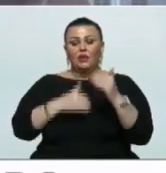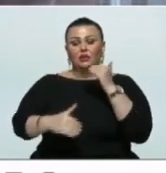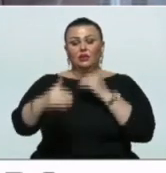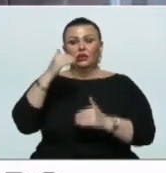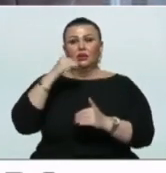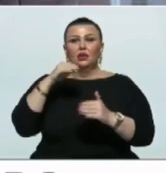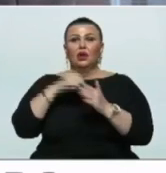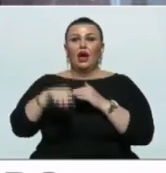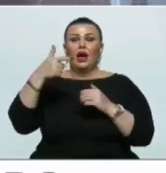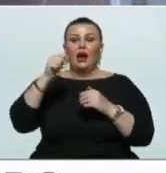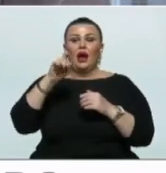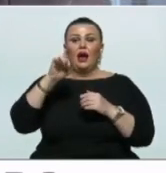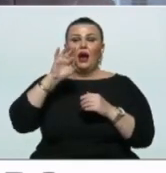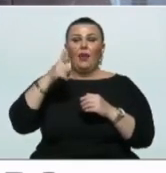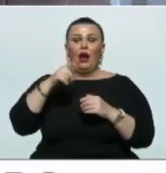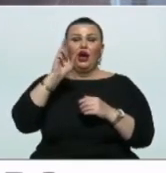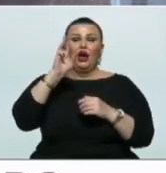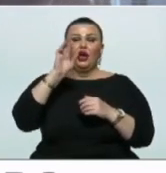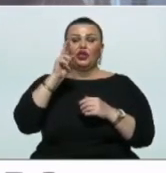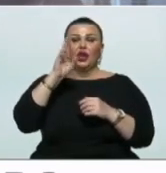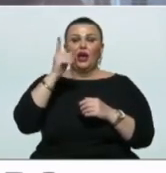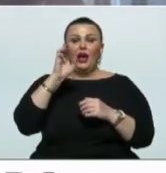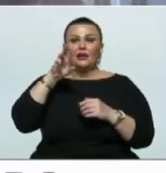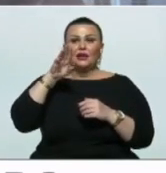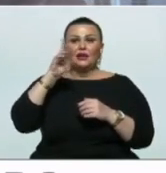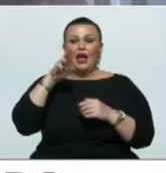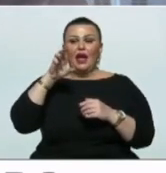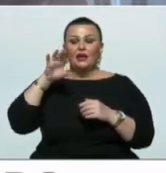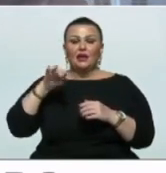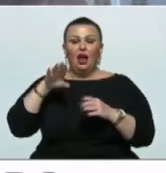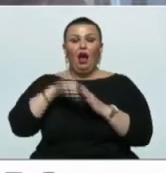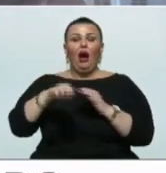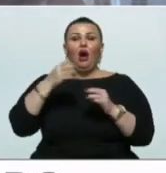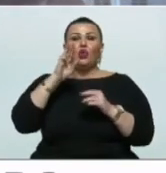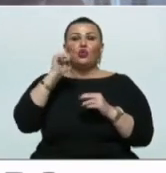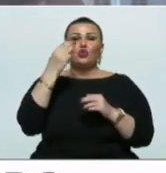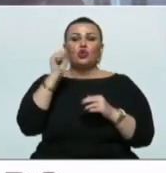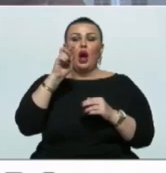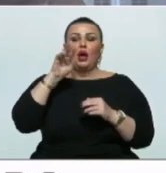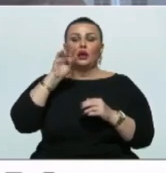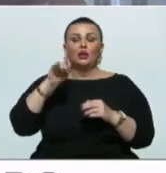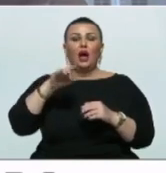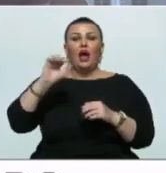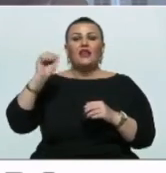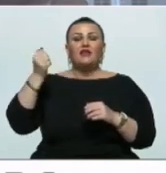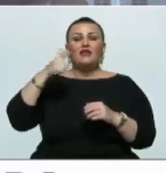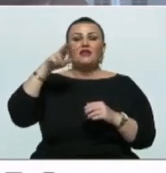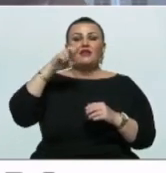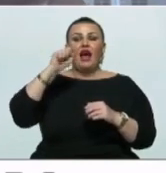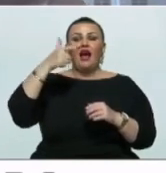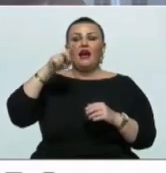hep Karabağ şikestesi, Şuşa'nın dağlarıyla büyüdük. O bakımdan bizim içimizde ayrı bir özlem